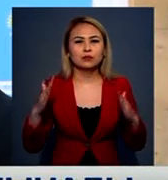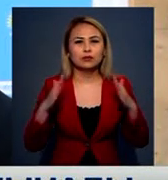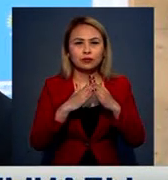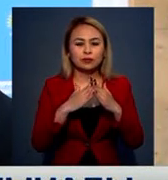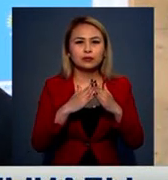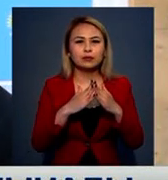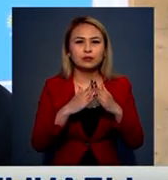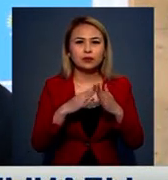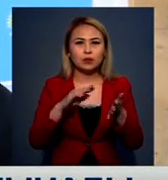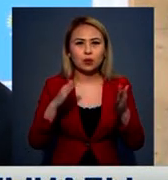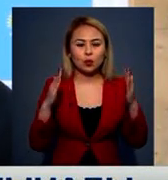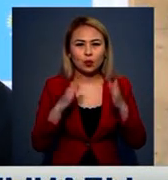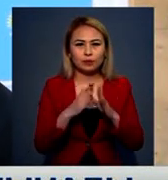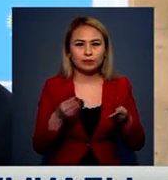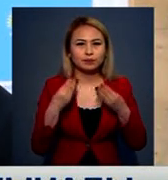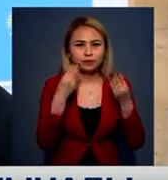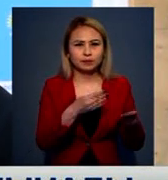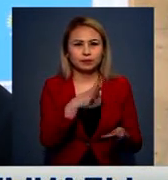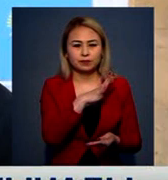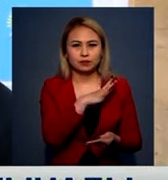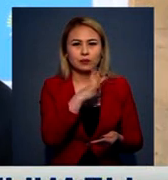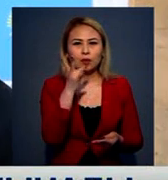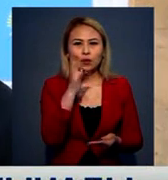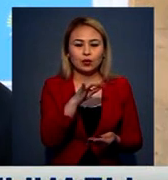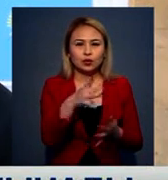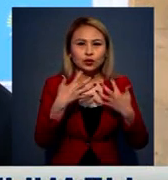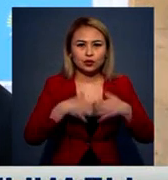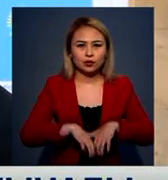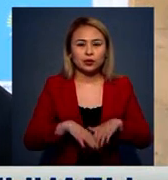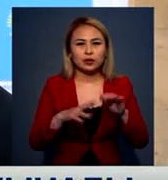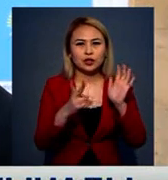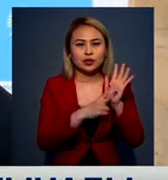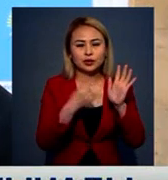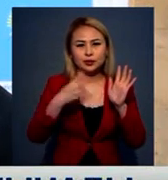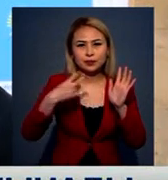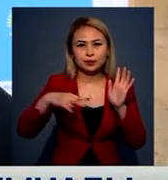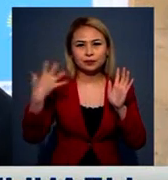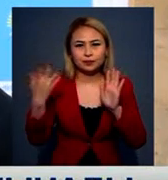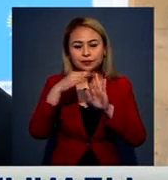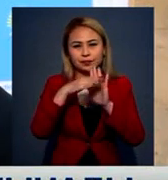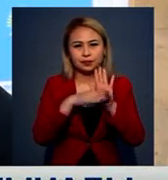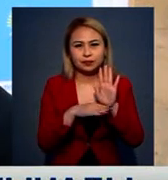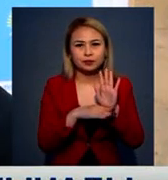пәтерлі үйді ұсынды. Сол бойынша 7-20-25 бағдарламасы бойынша